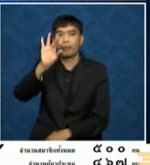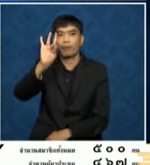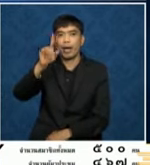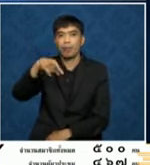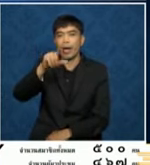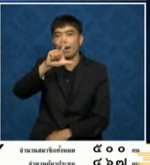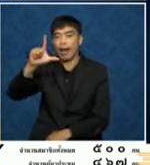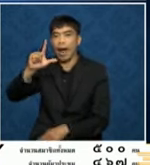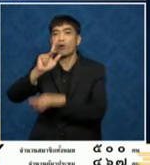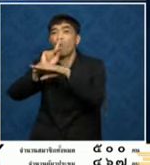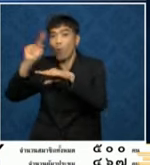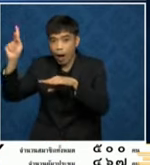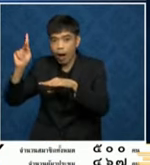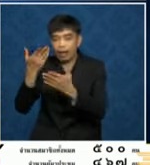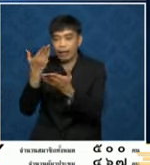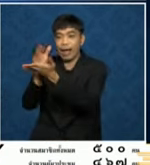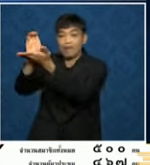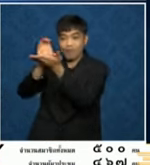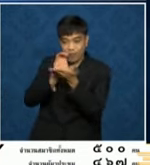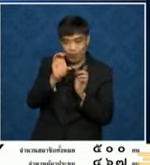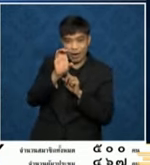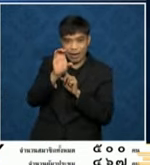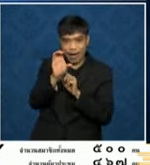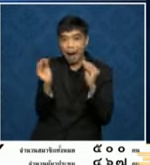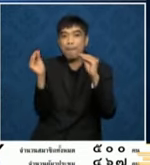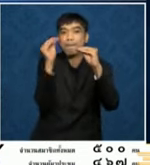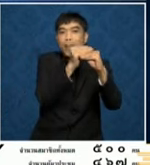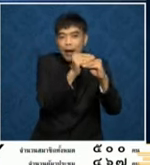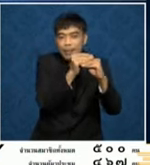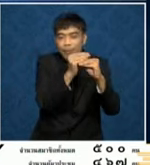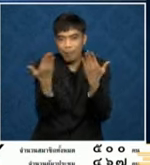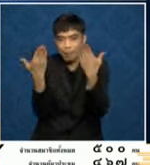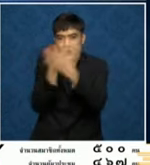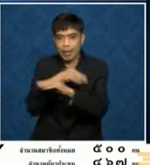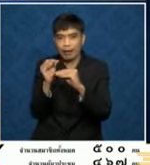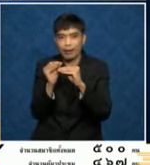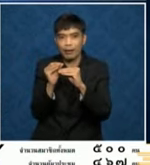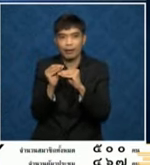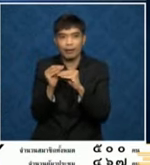608,000กว่าล้านนะคะซึ่งหากนำงบประมาณส่วนนี้ไปเพิ่มในขออภัยค่ะ